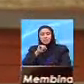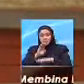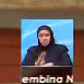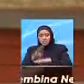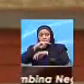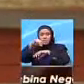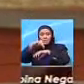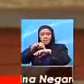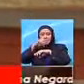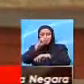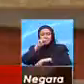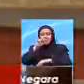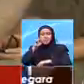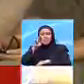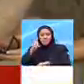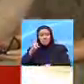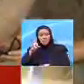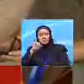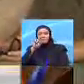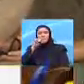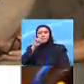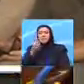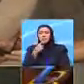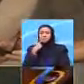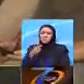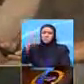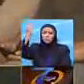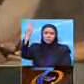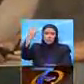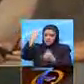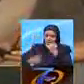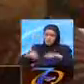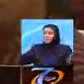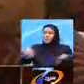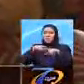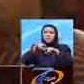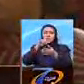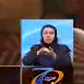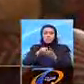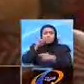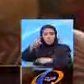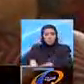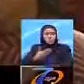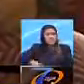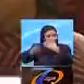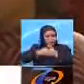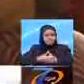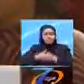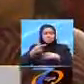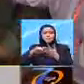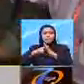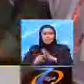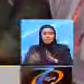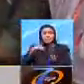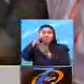Menurut beliau, kongres yang kali terakhir diadakan pada 1971 itu amat perlu dihidupkan kembali memandangkan